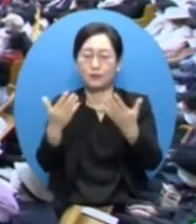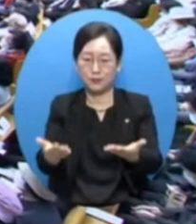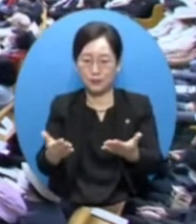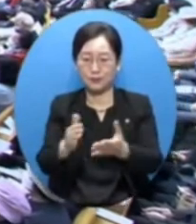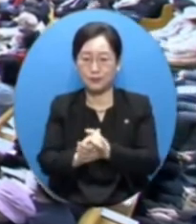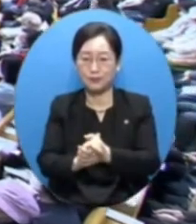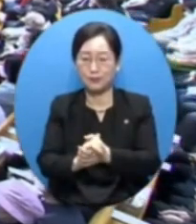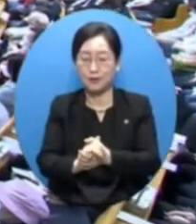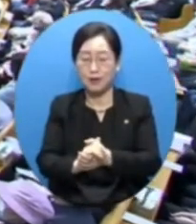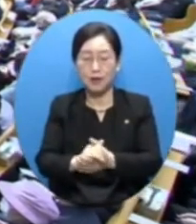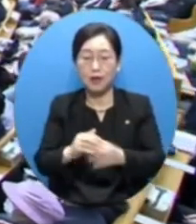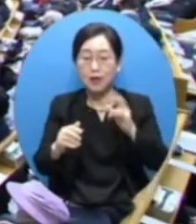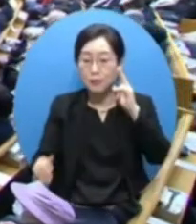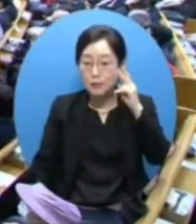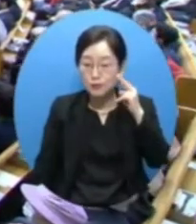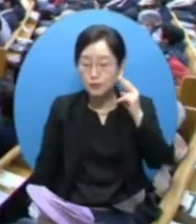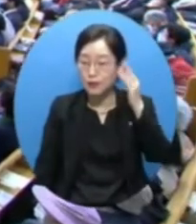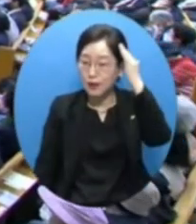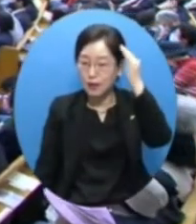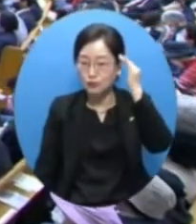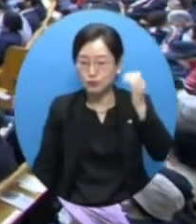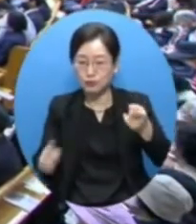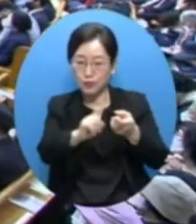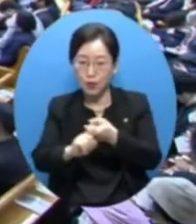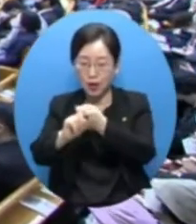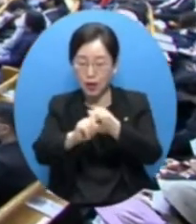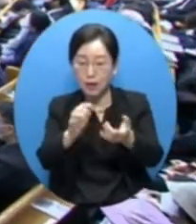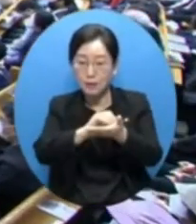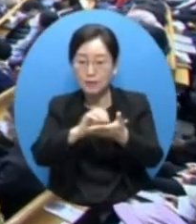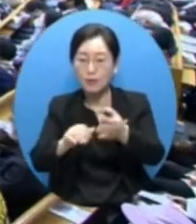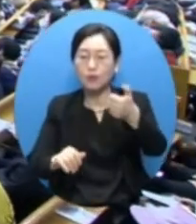한때 미국과 한국군 연합군이 50만